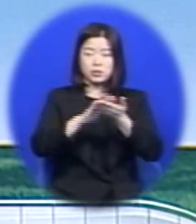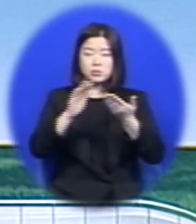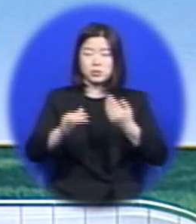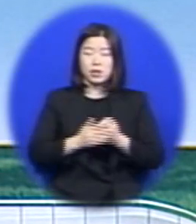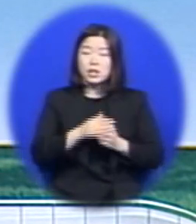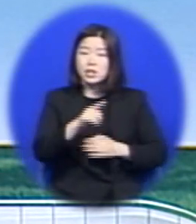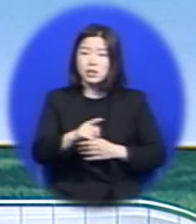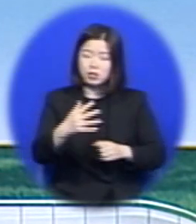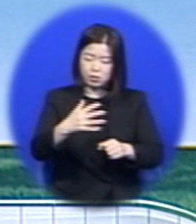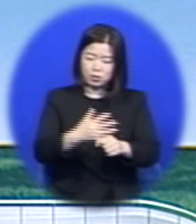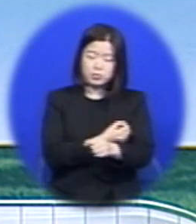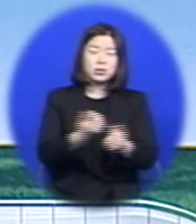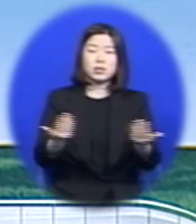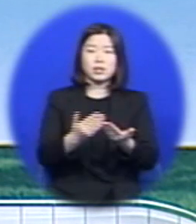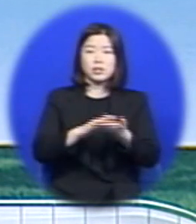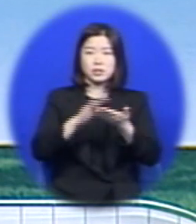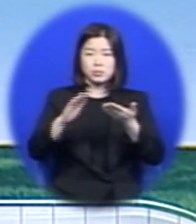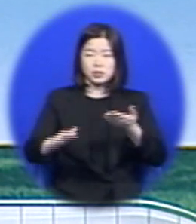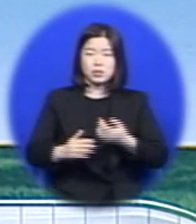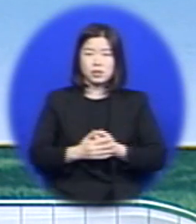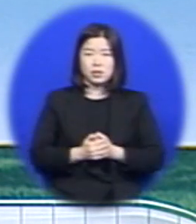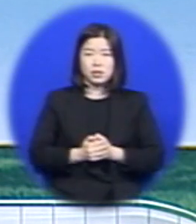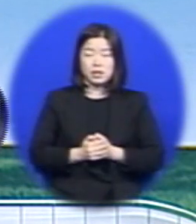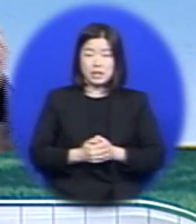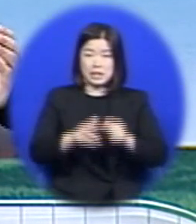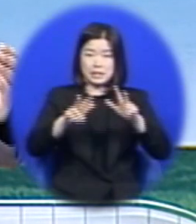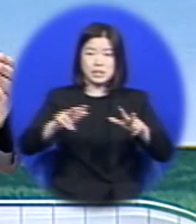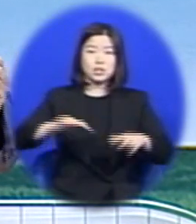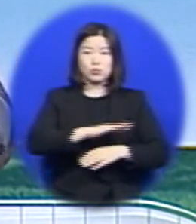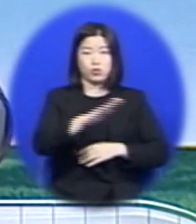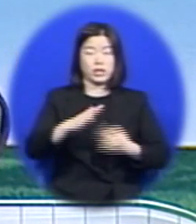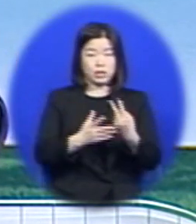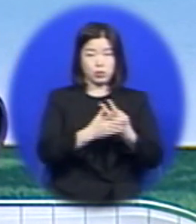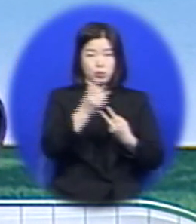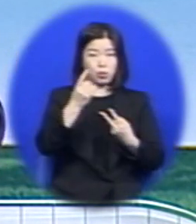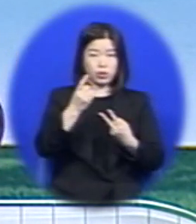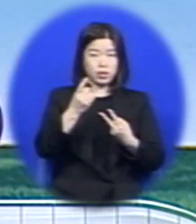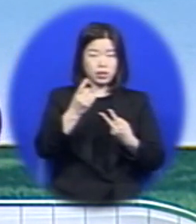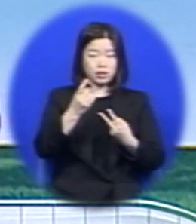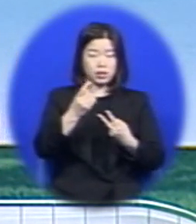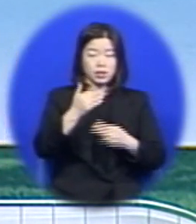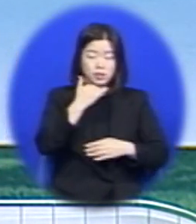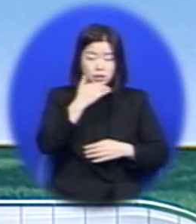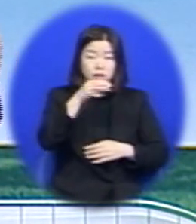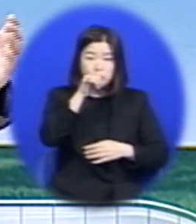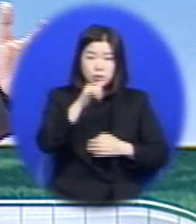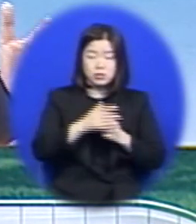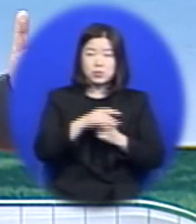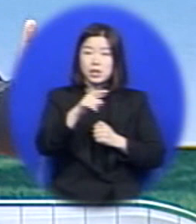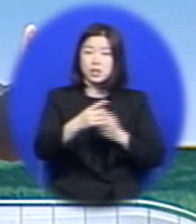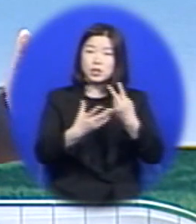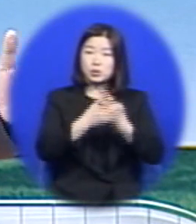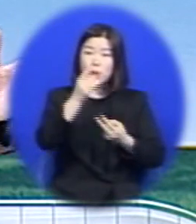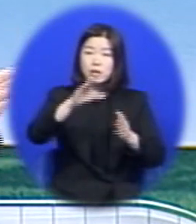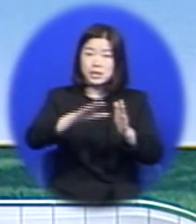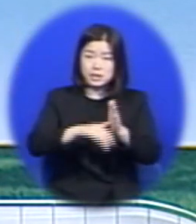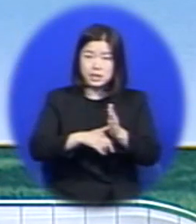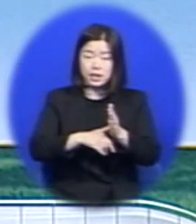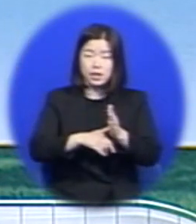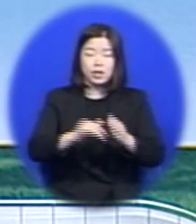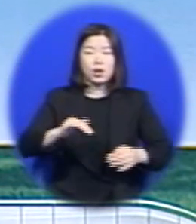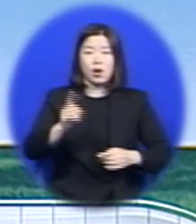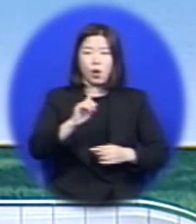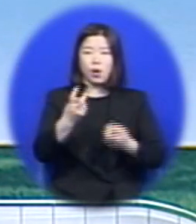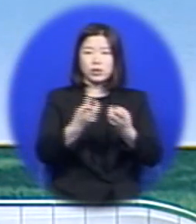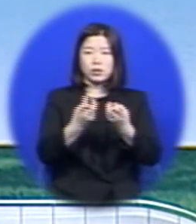이거는 엄청난 일이죠. 지금 우리는 통일을 앞두고 있습니다. 이 통일 시대에 어떻게